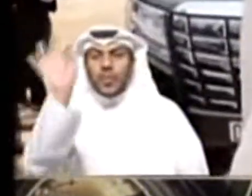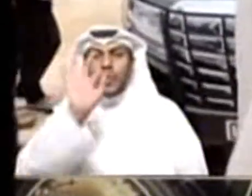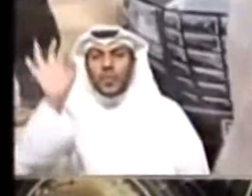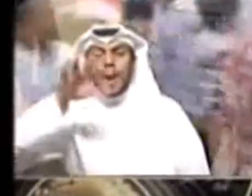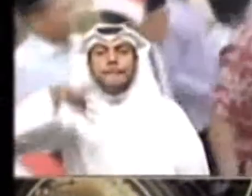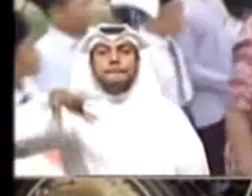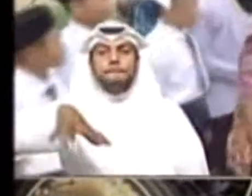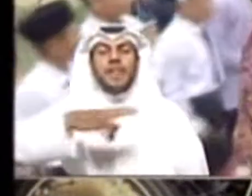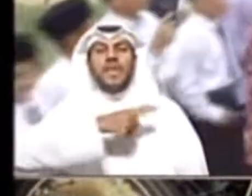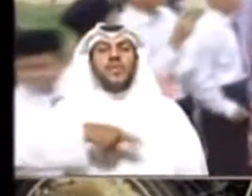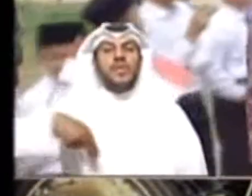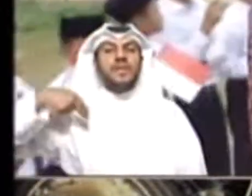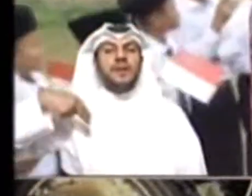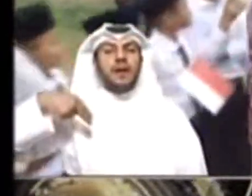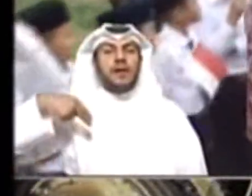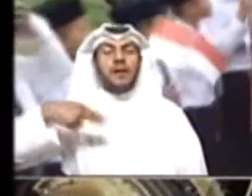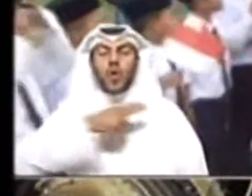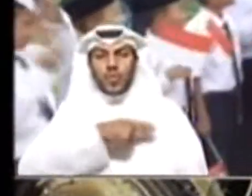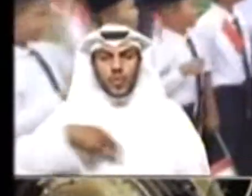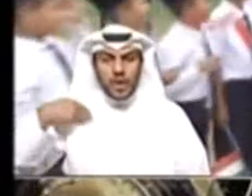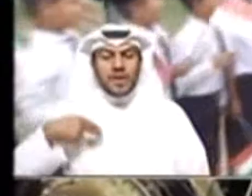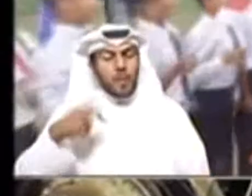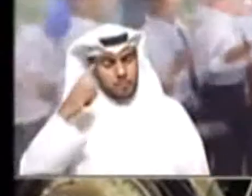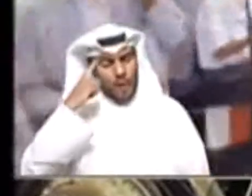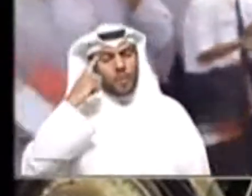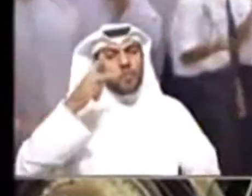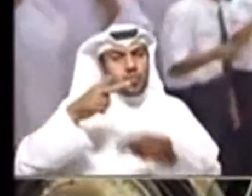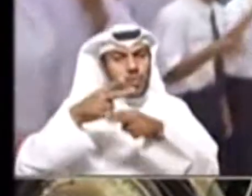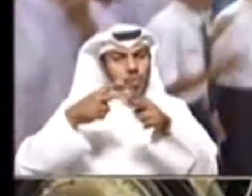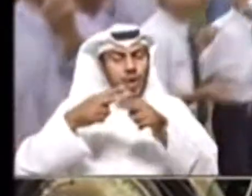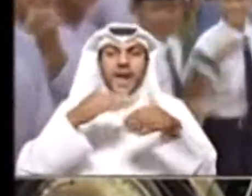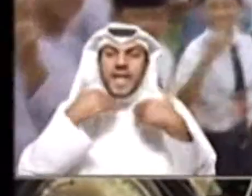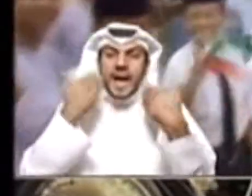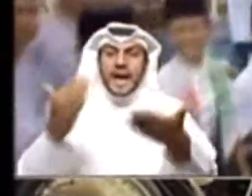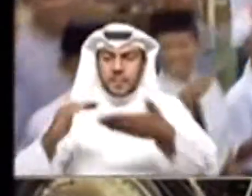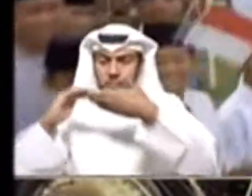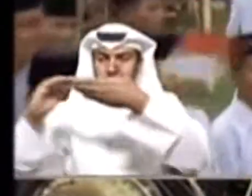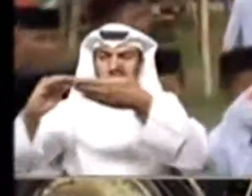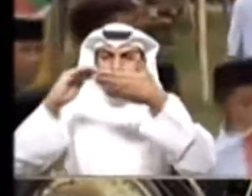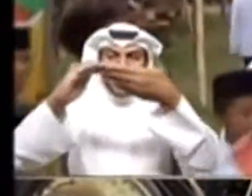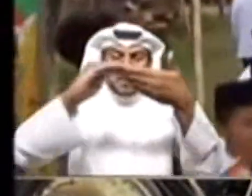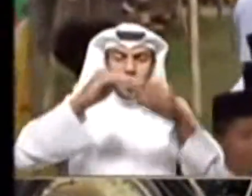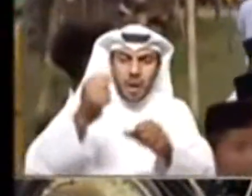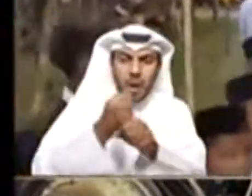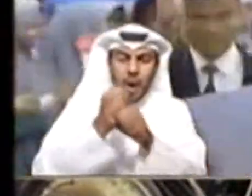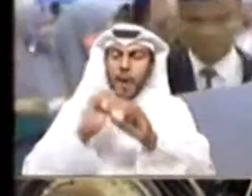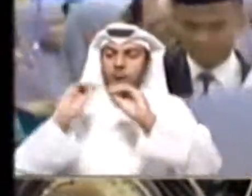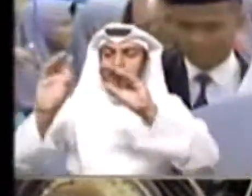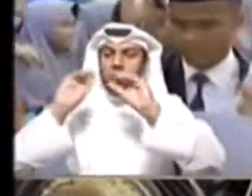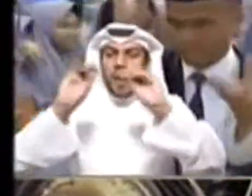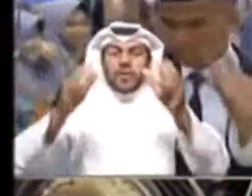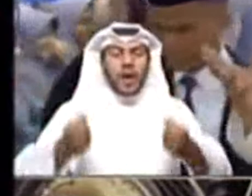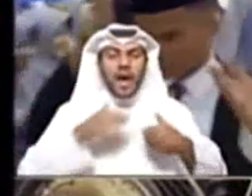استمرارا للأعمال الخيرية التي تعد شاهدا على عطاء الكويت وشعبها الغير محدود ومبادرتها في إغاثة